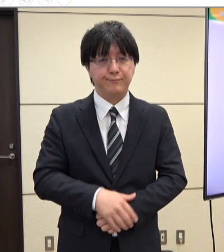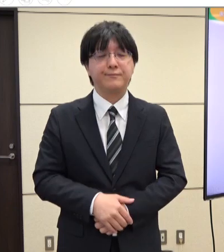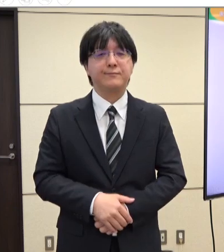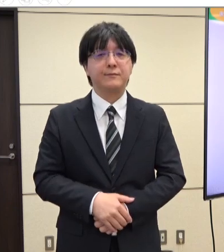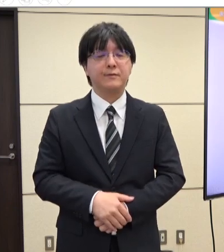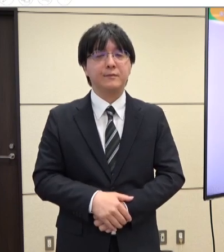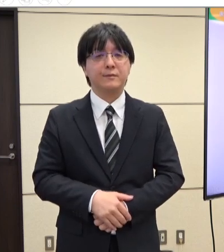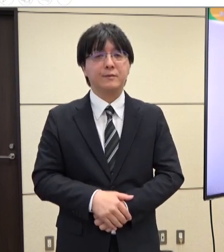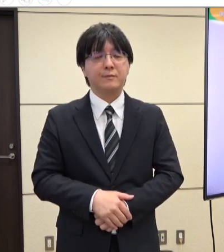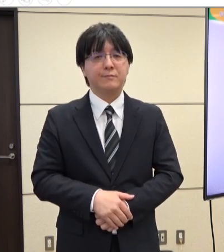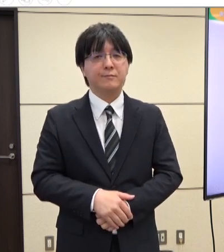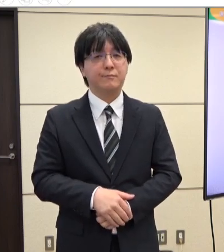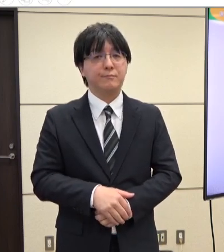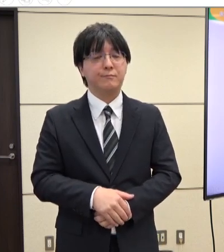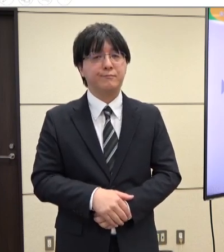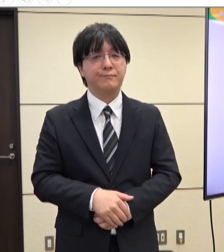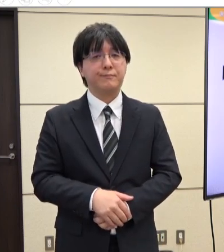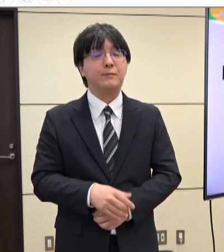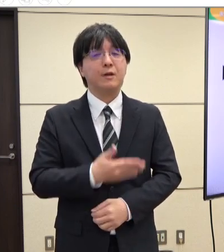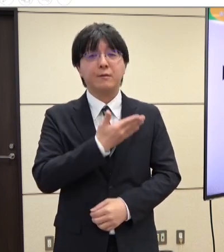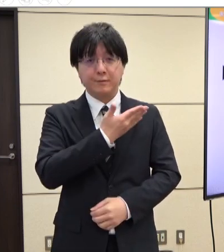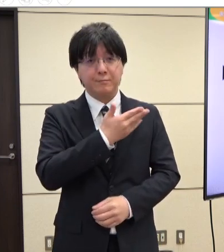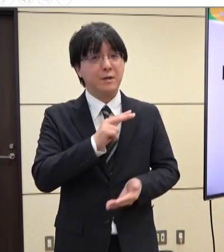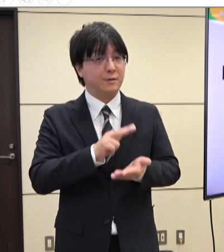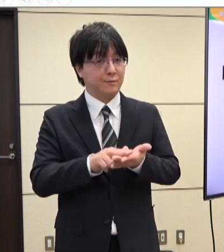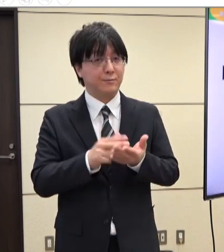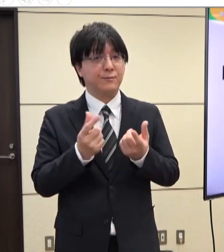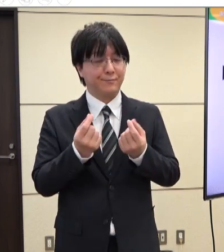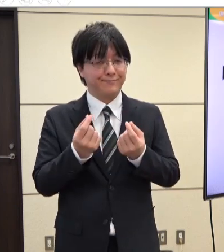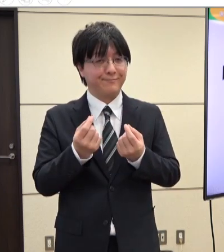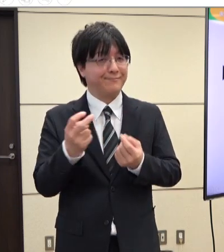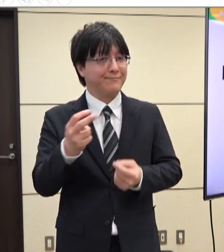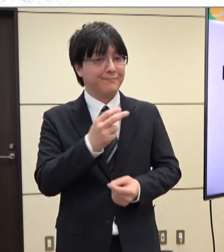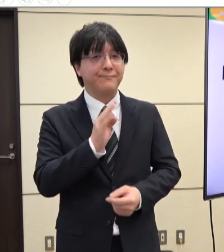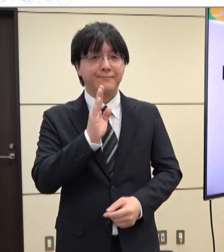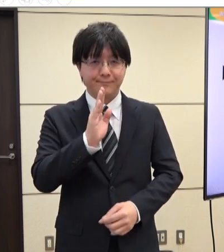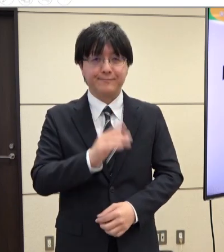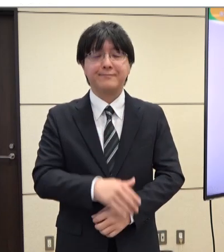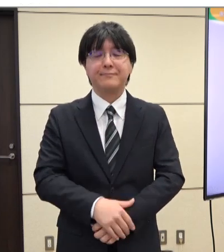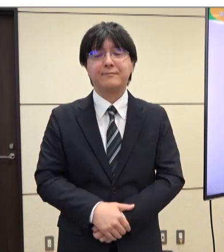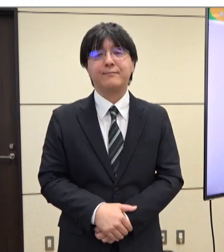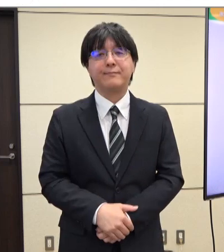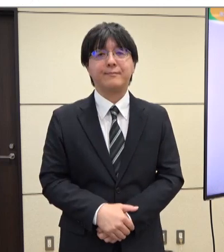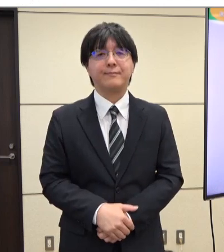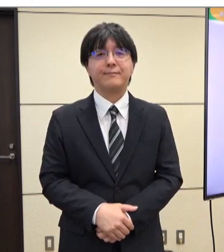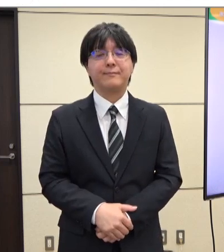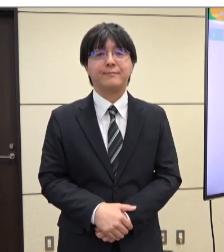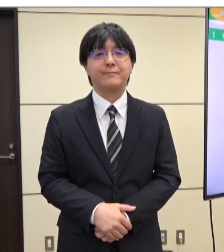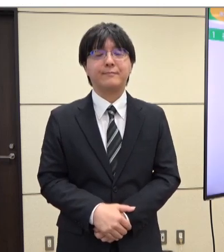順位の推移はご覧の通りでありますので、ご覧いただければというふうに思います。